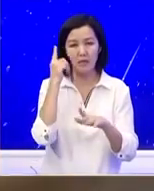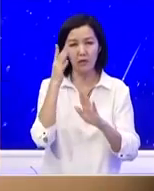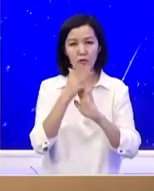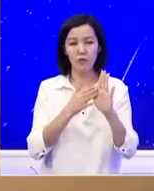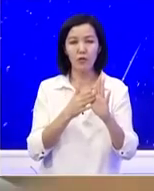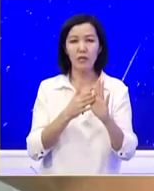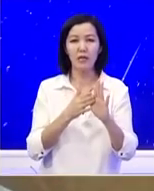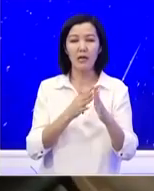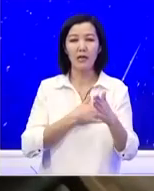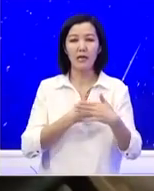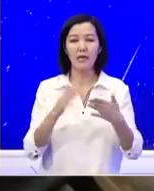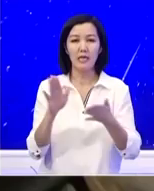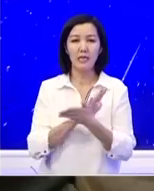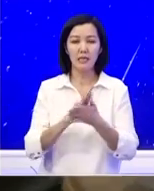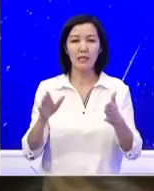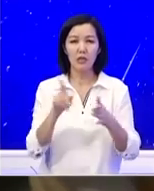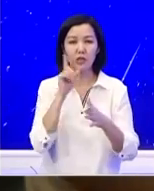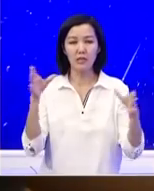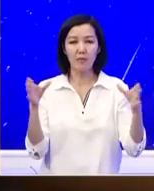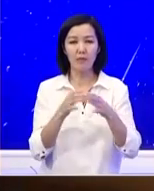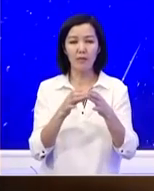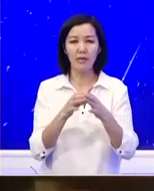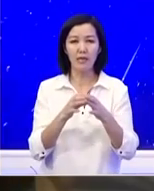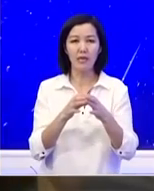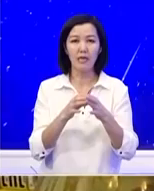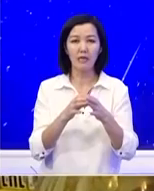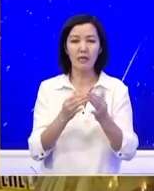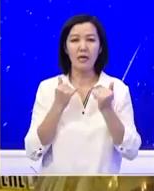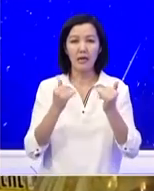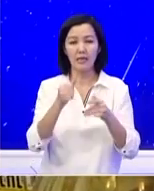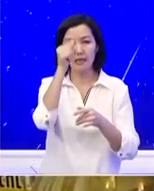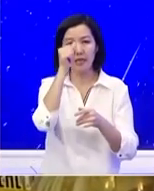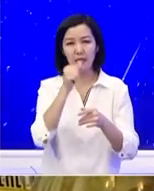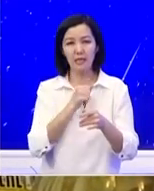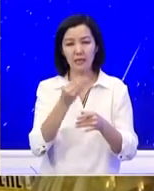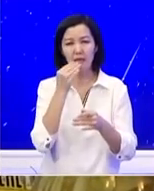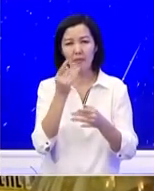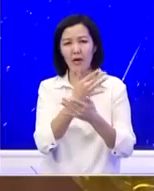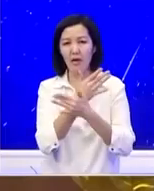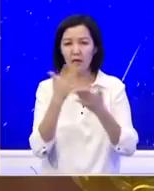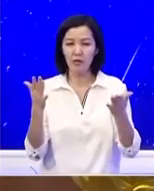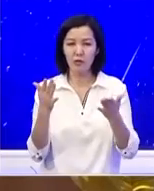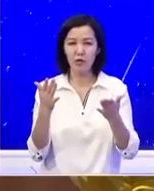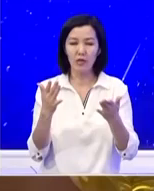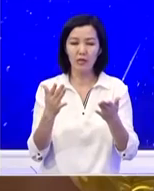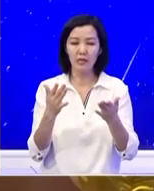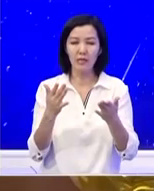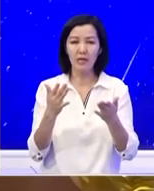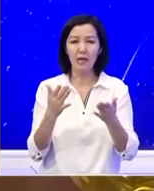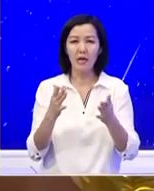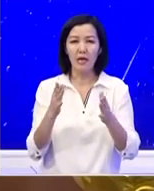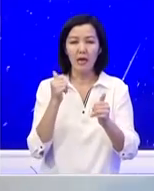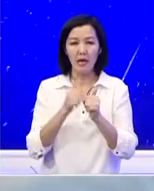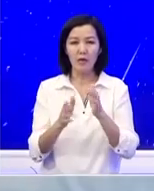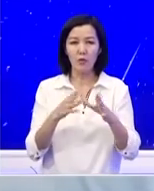Сондықтан ерікті жастармен бірлесіп, Рамазан айында ізгі амал жасады. Онымен май, күрішпен шай, бермешелмен қанат